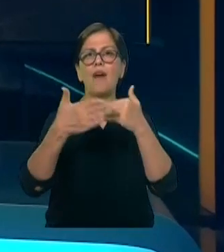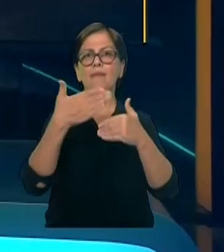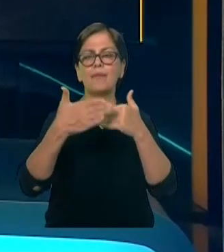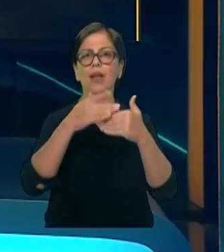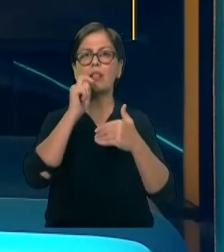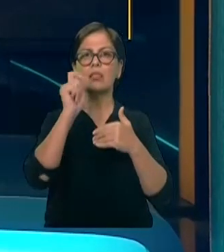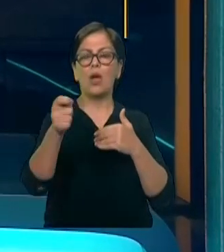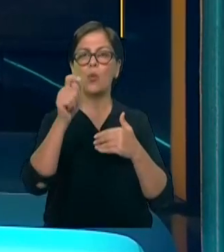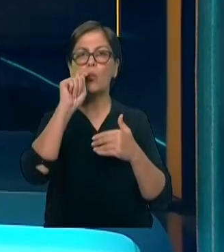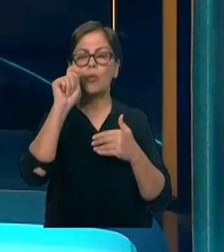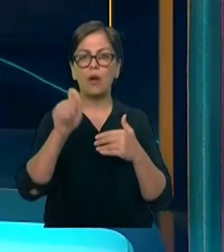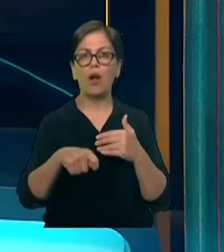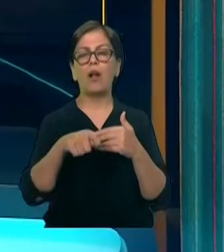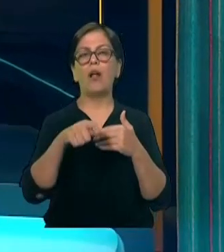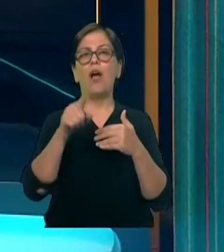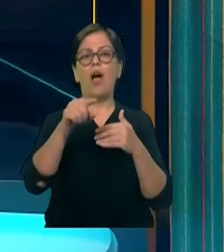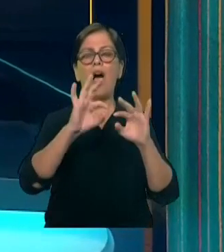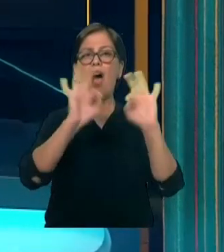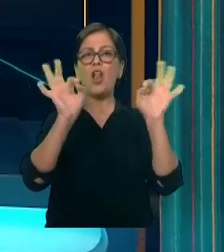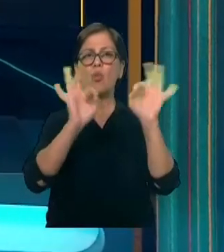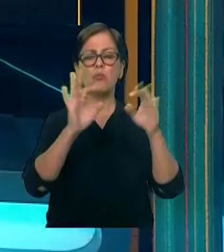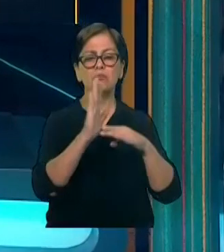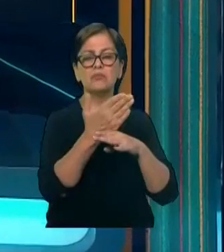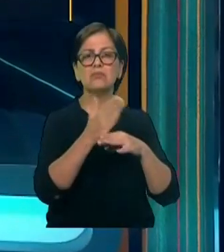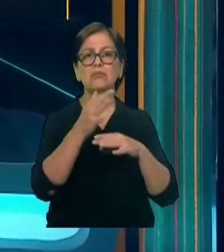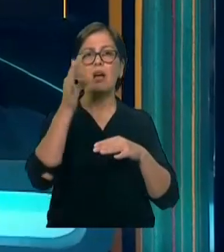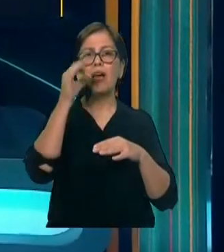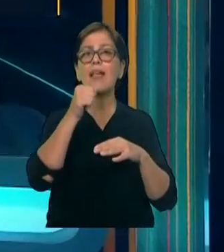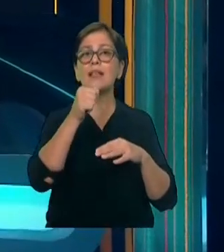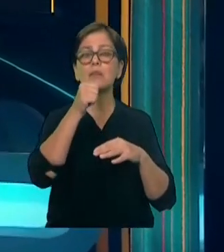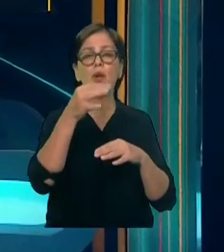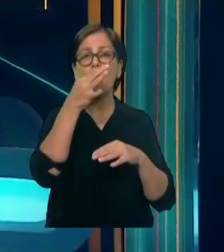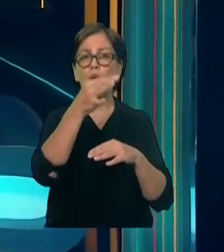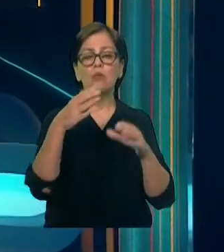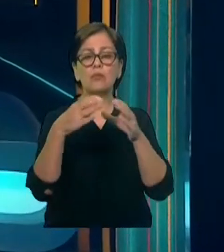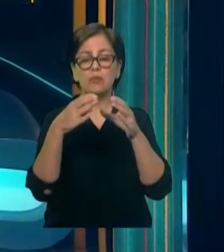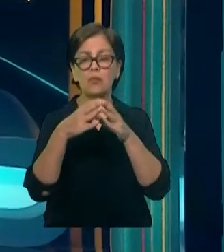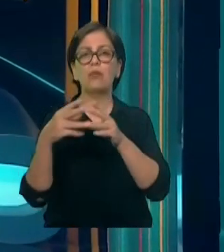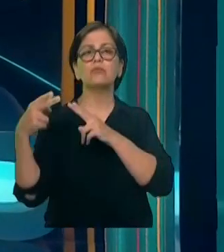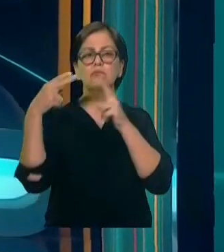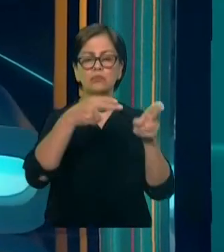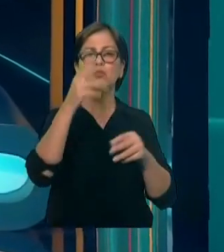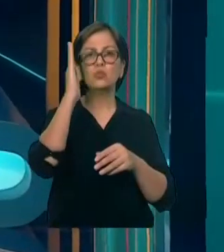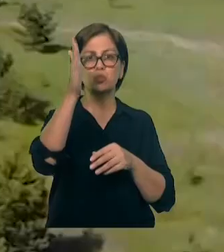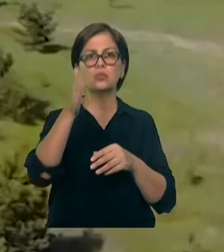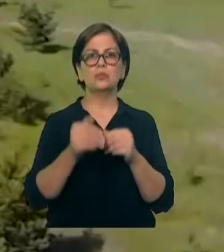Atom Enerjisi üzrə Beynəlxalq Agentliyin ekspertlər qrupunun nüvə stansiyasına səfər edəcəyi tarix məlum olub.